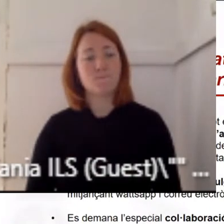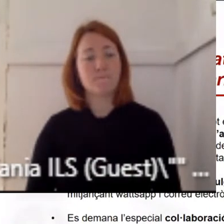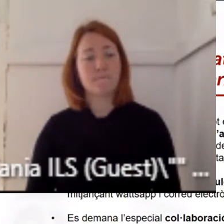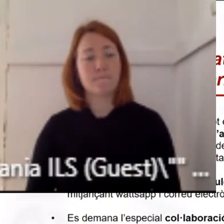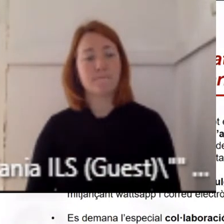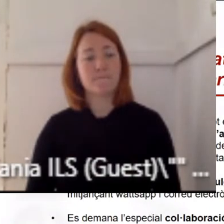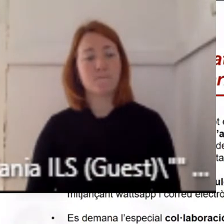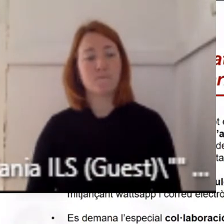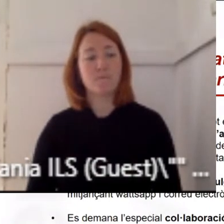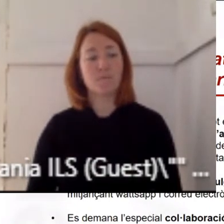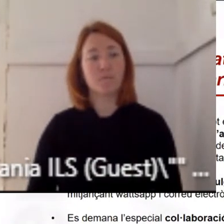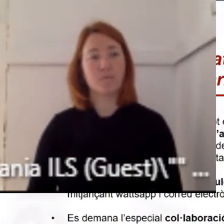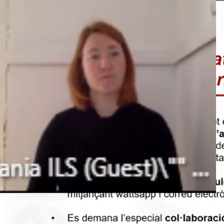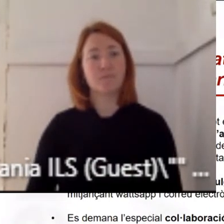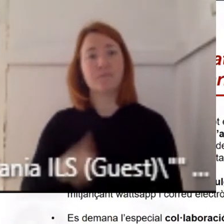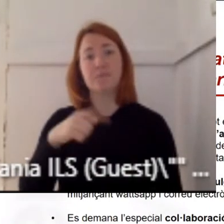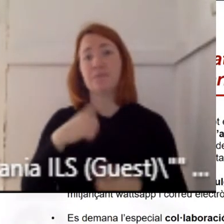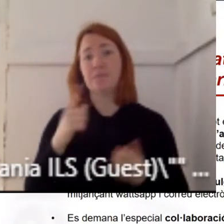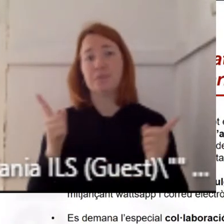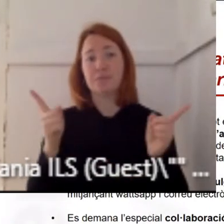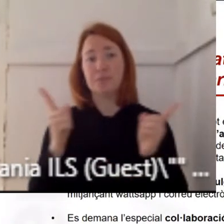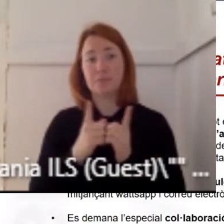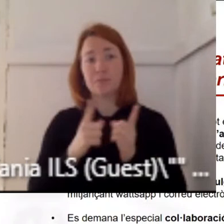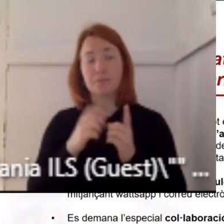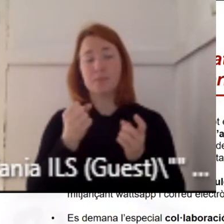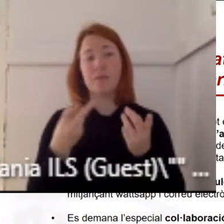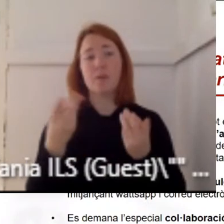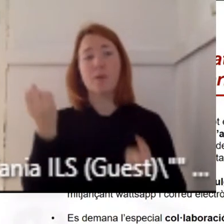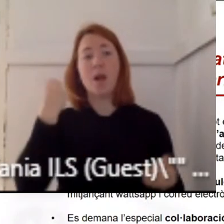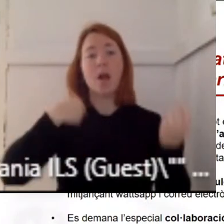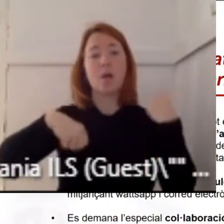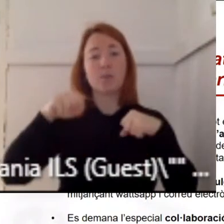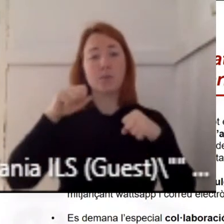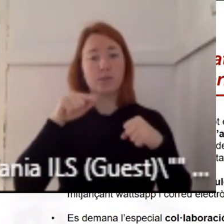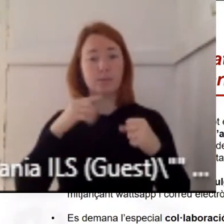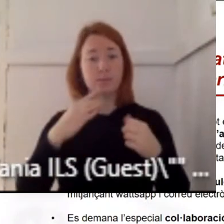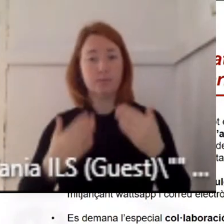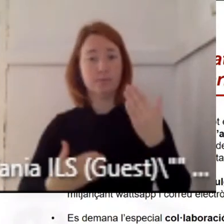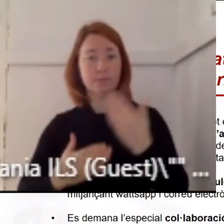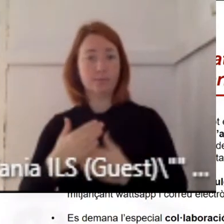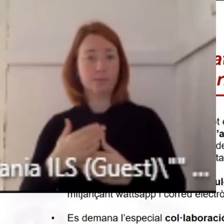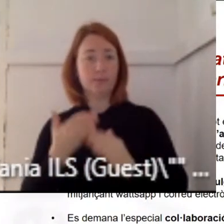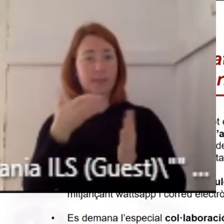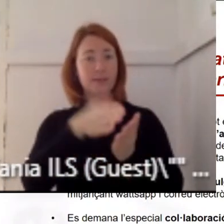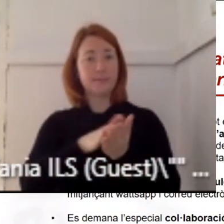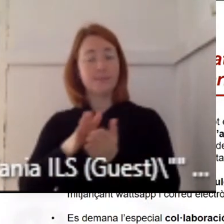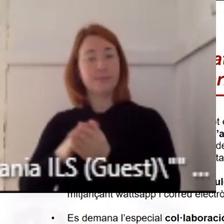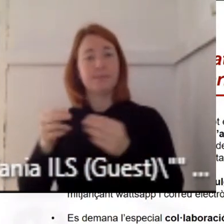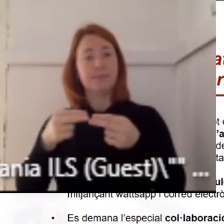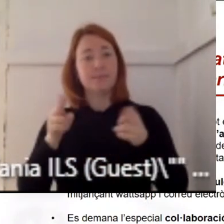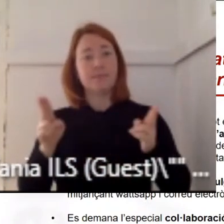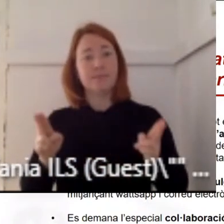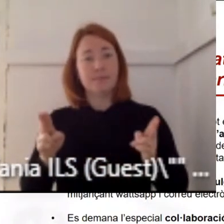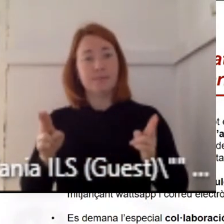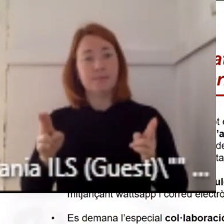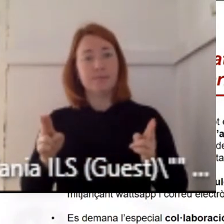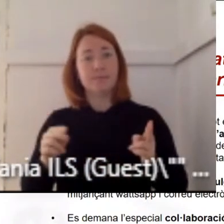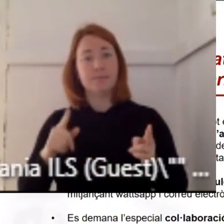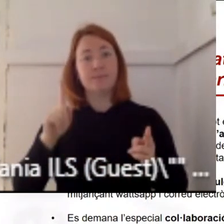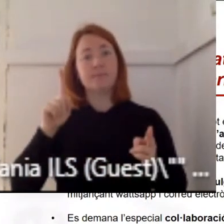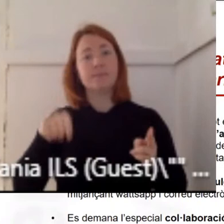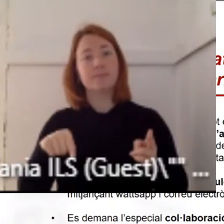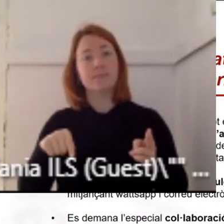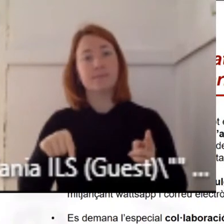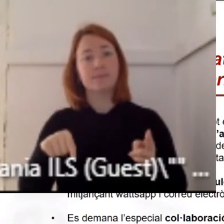van dur a terme durant els primers mesos de confinament i també en els mesos que